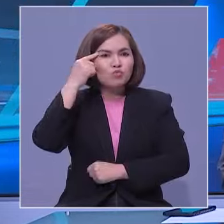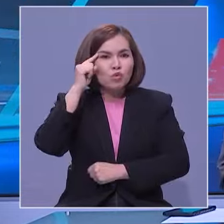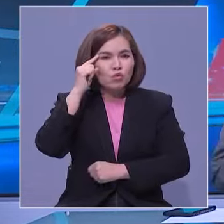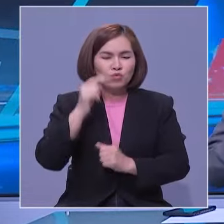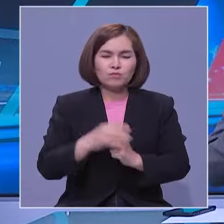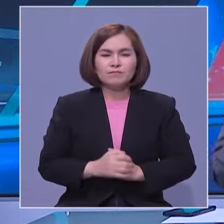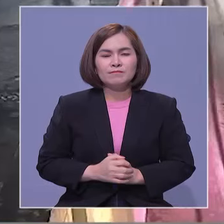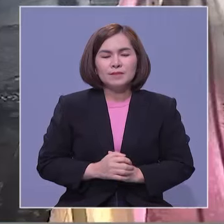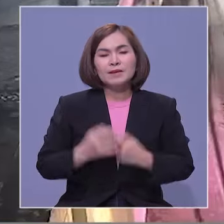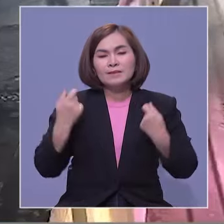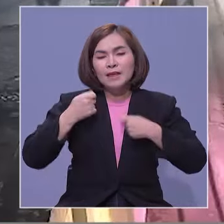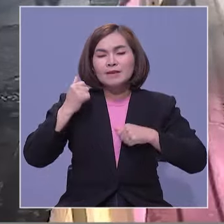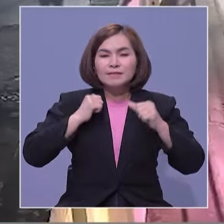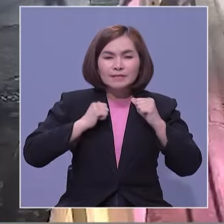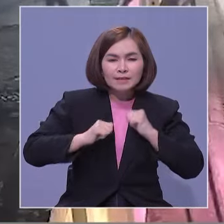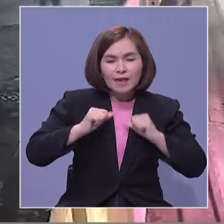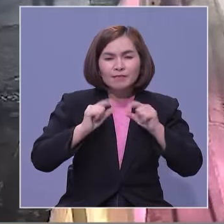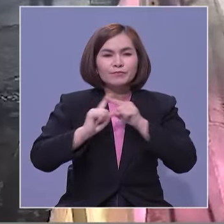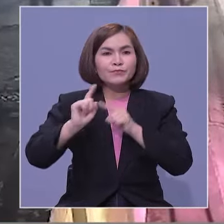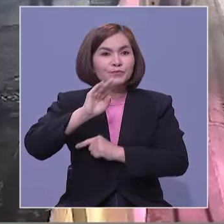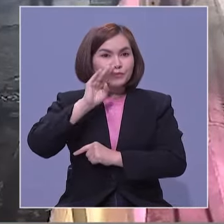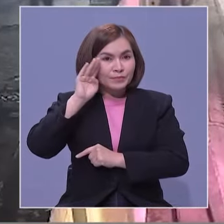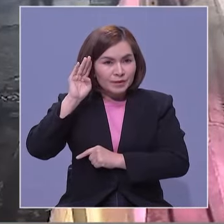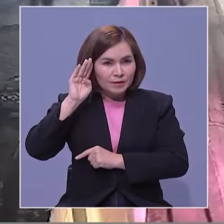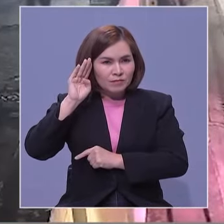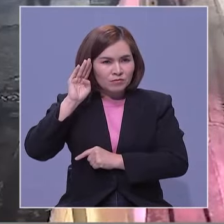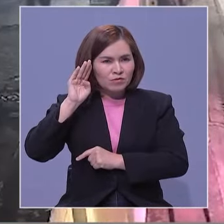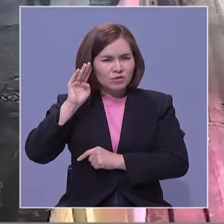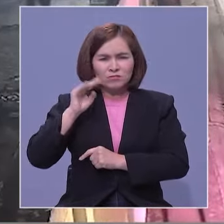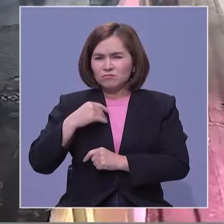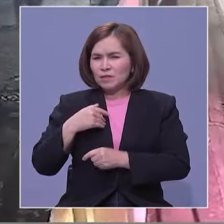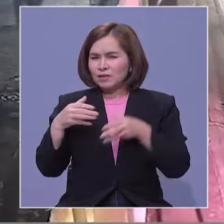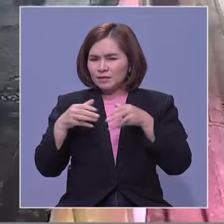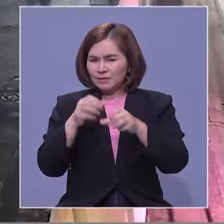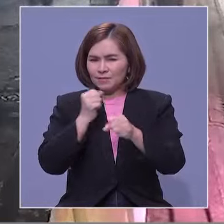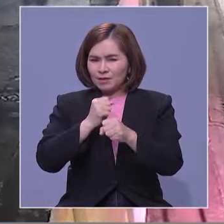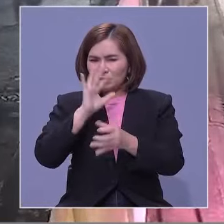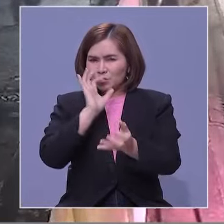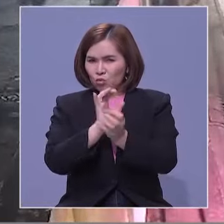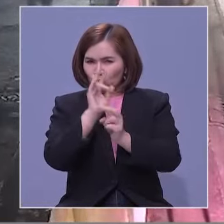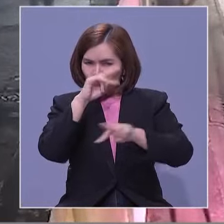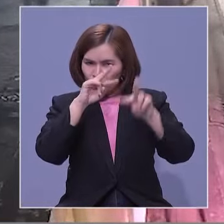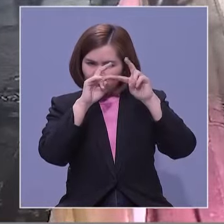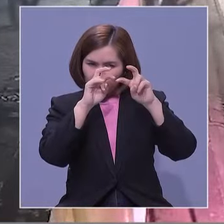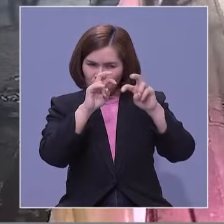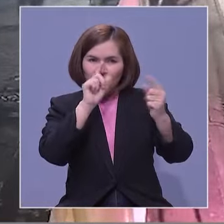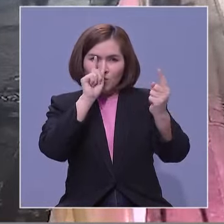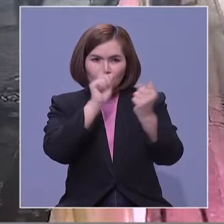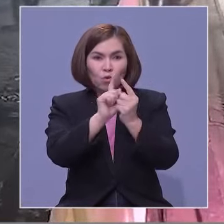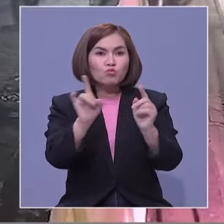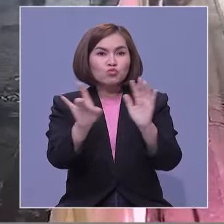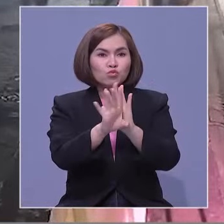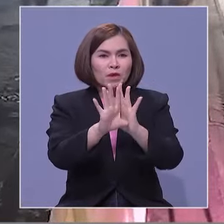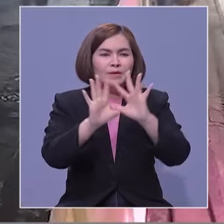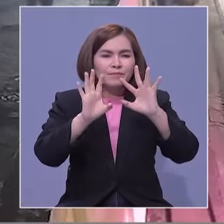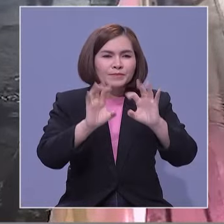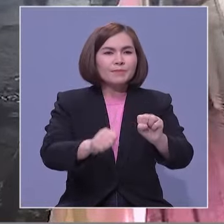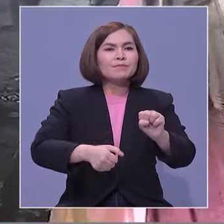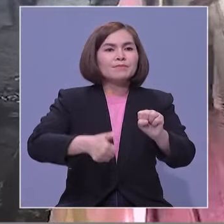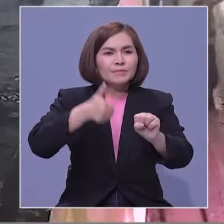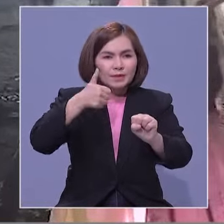ท้ายต่อให้เนียนแค่ไหนก็ไม่พ้นความสามารถของเจ้าหน้าที่ตำรวจคก็ไปจับกุมตัวไว้ได้นะครับแต่ต้องบอก